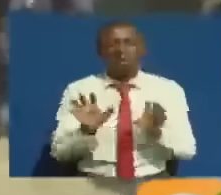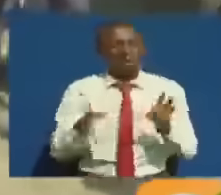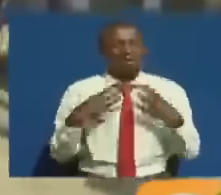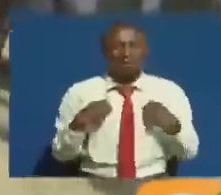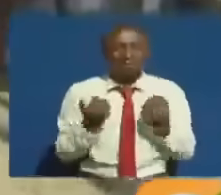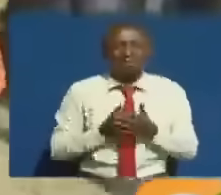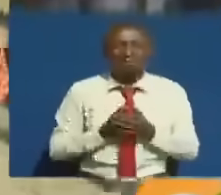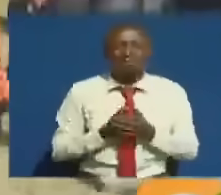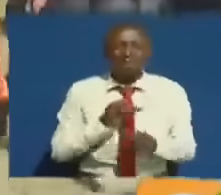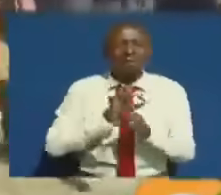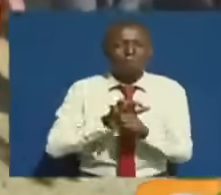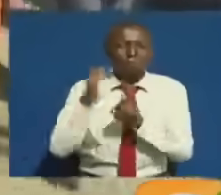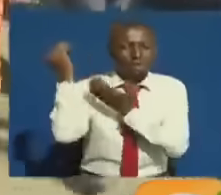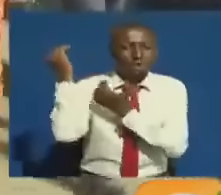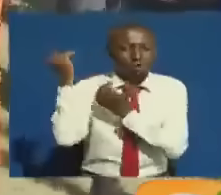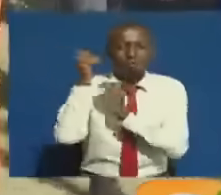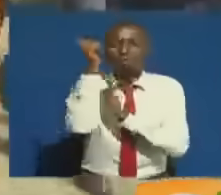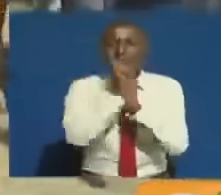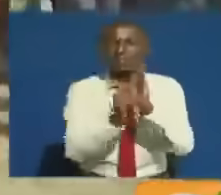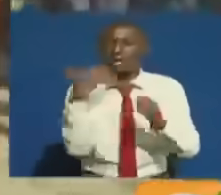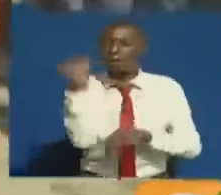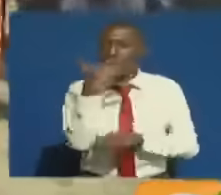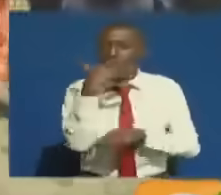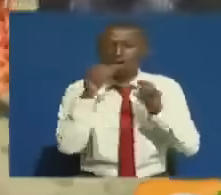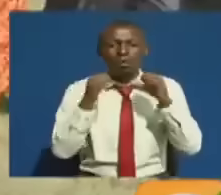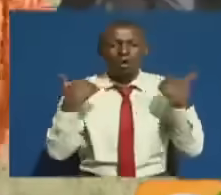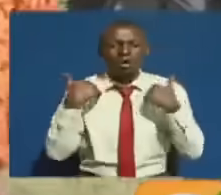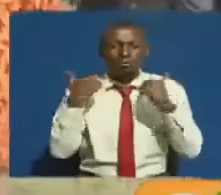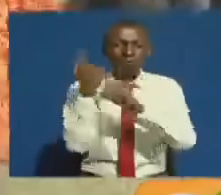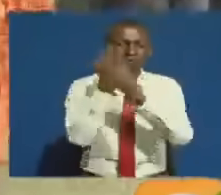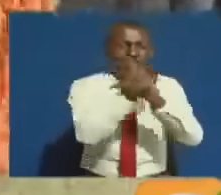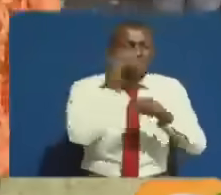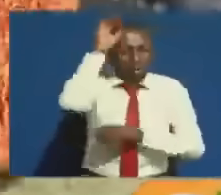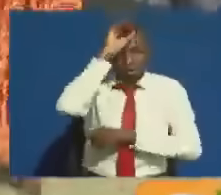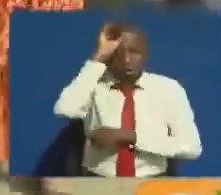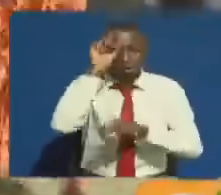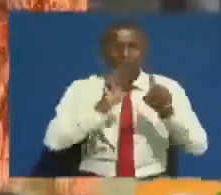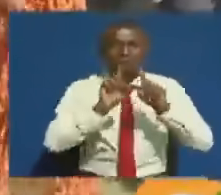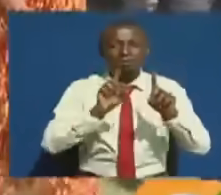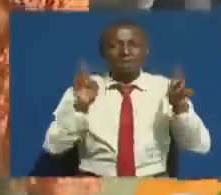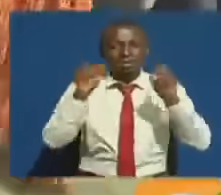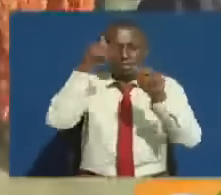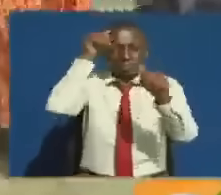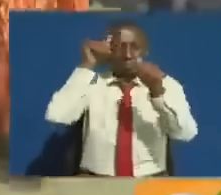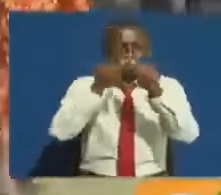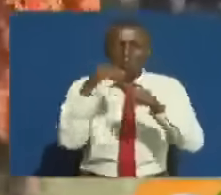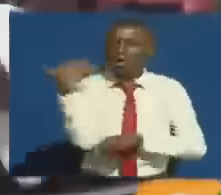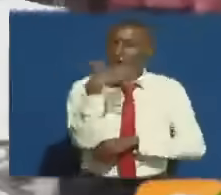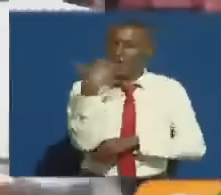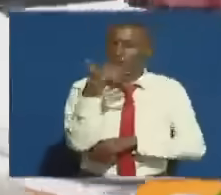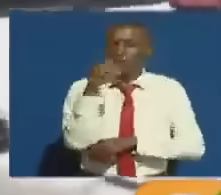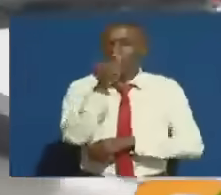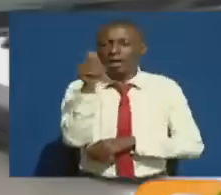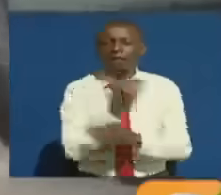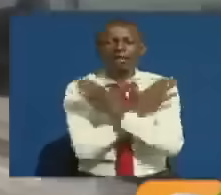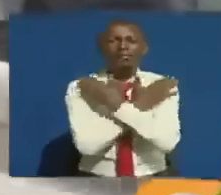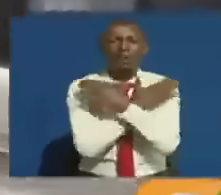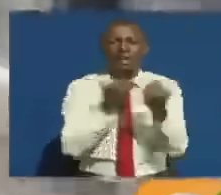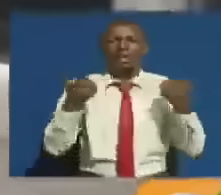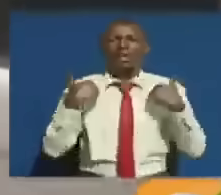Wengi wanatumai kuwa ajenda kumhusu Gachagua itazua mihemko sihaba. Lakini ikumbukwe kuwa Gachagua pia ana wandani wake